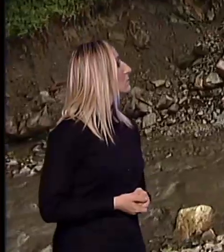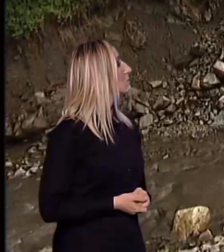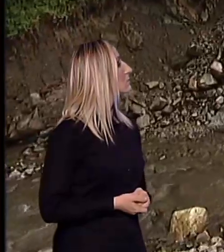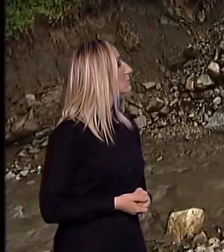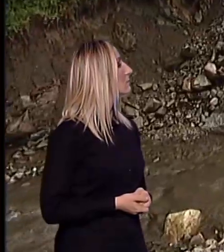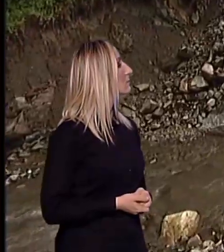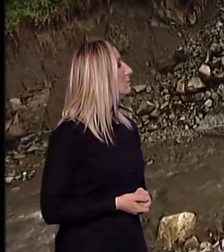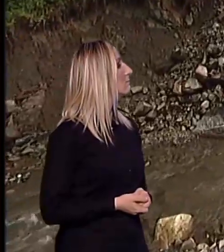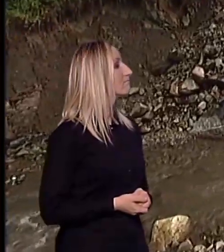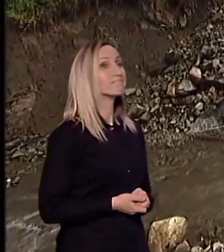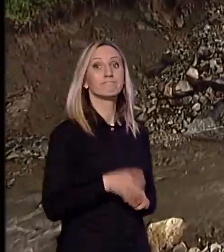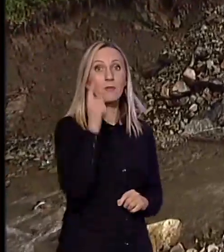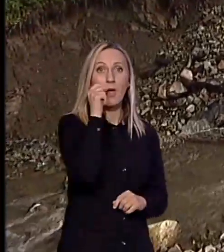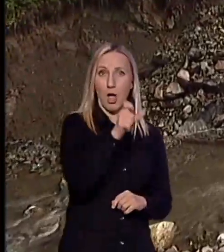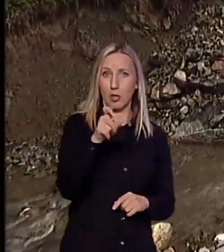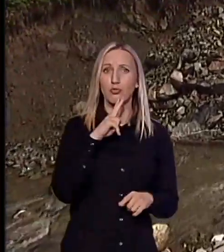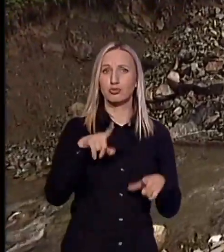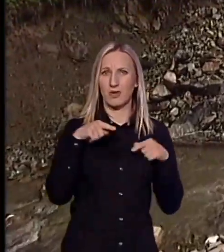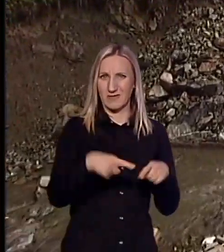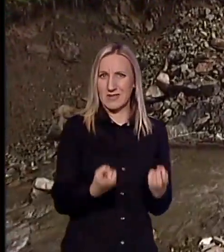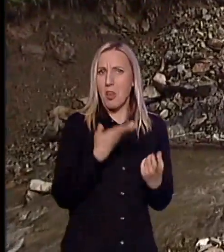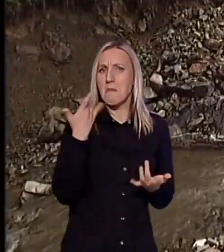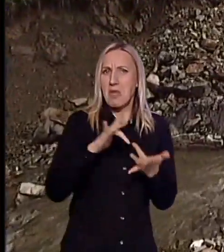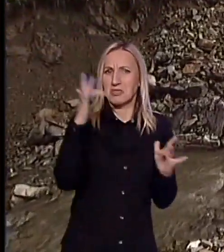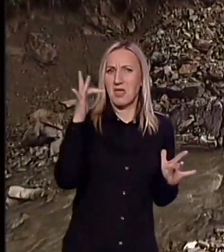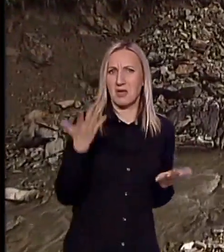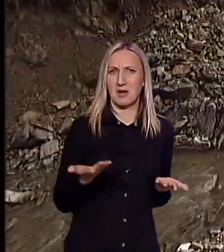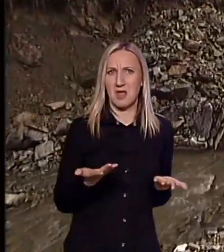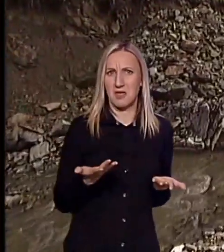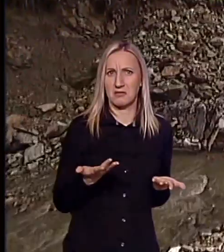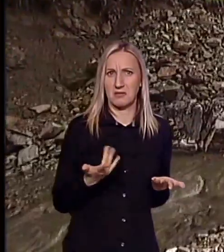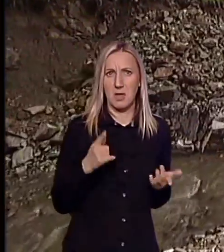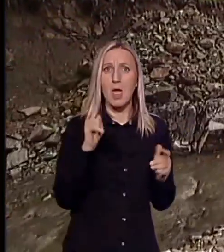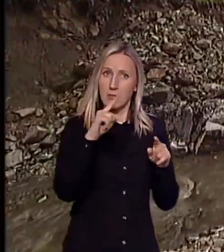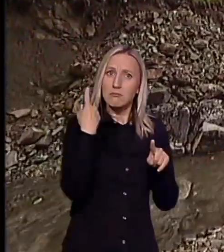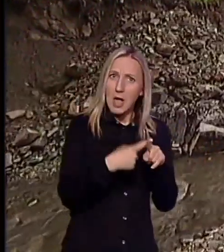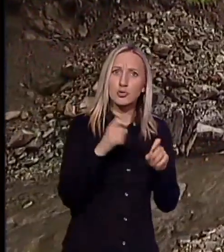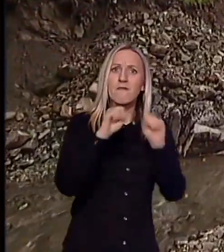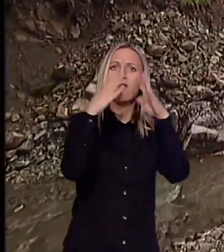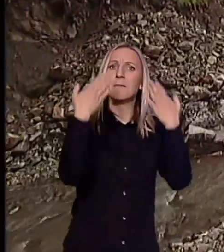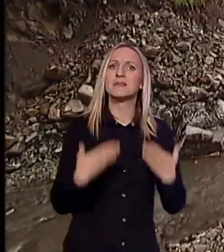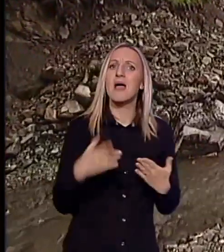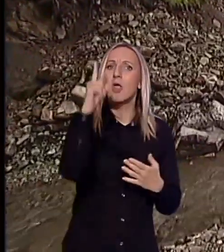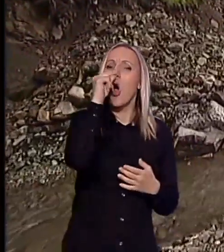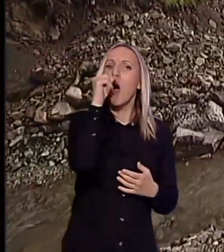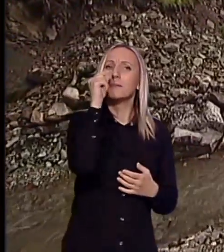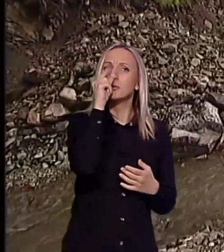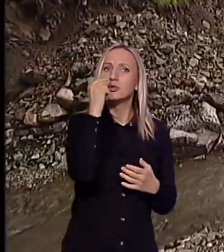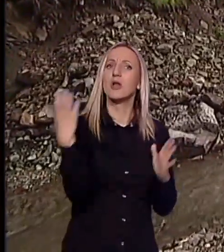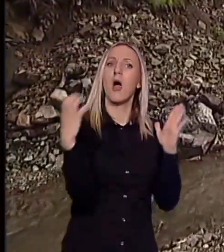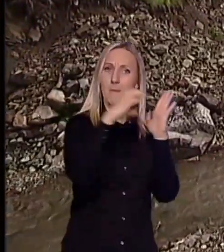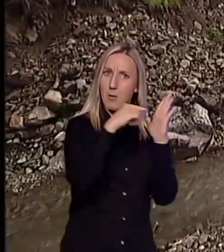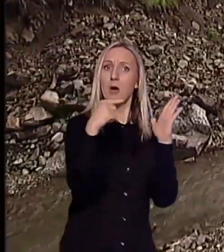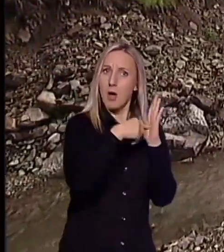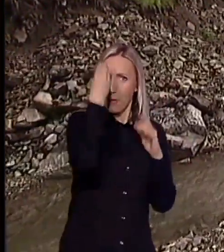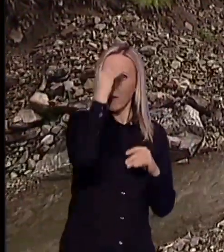Mi meštani ovde nemamo internet. Jezda je projekat stajao objavljen na opštinskom sajtu, međutim